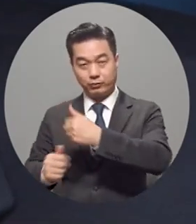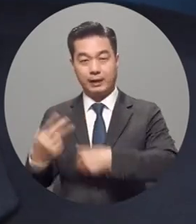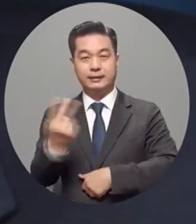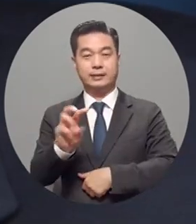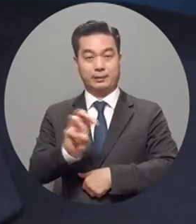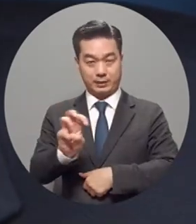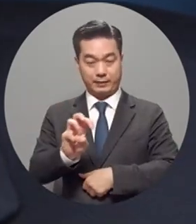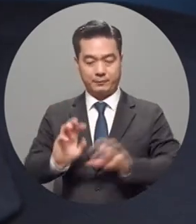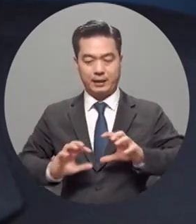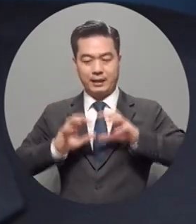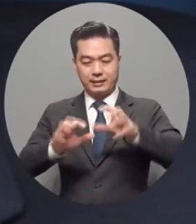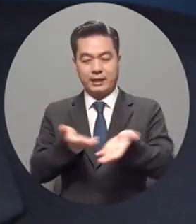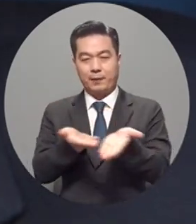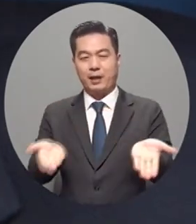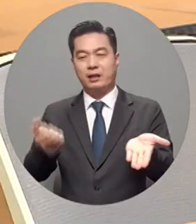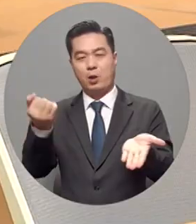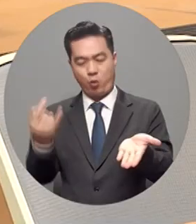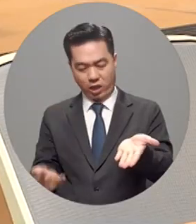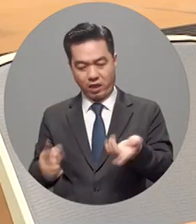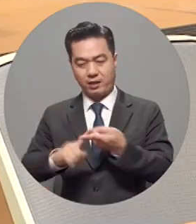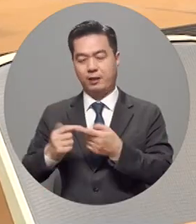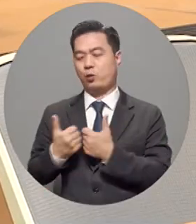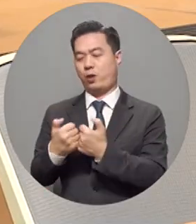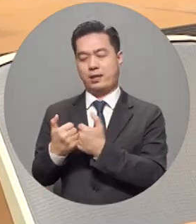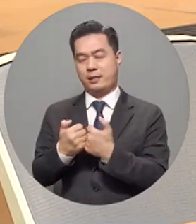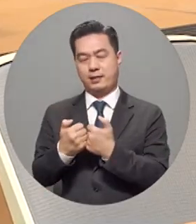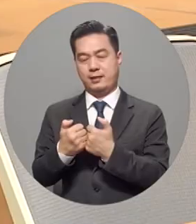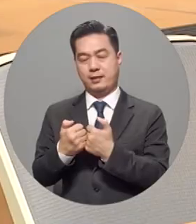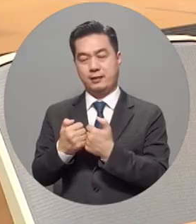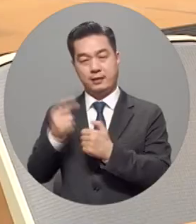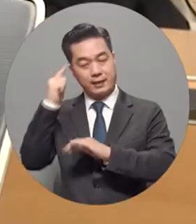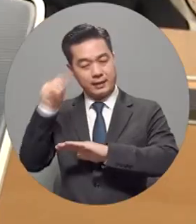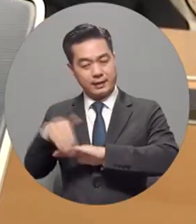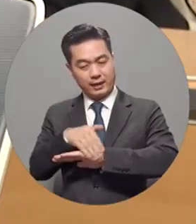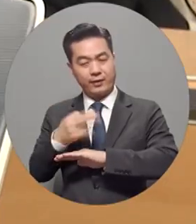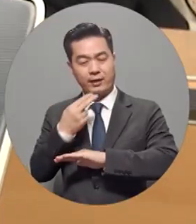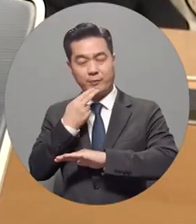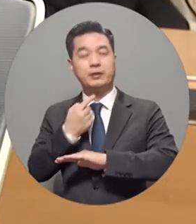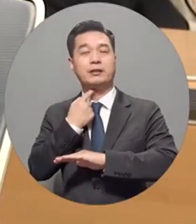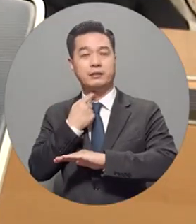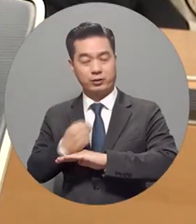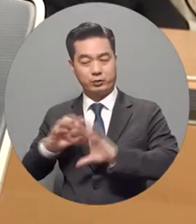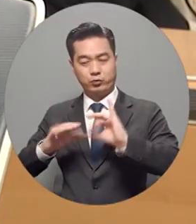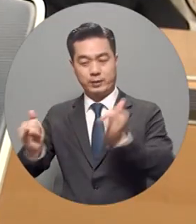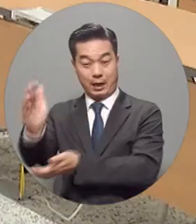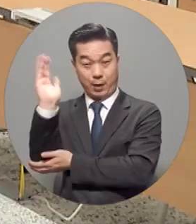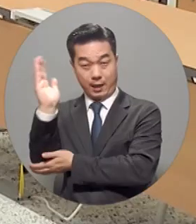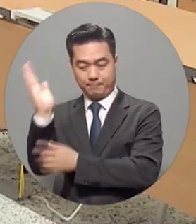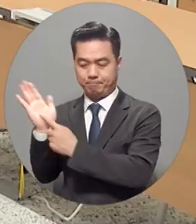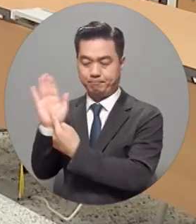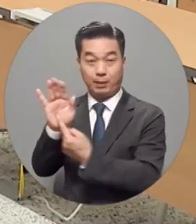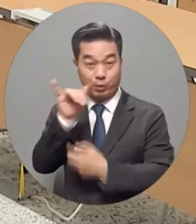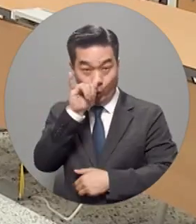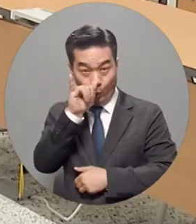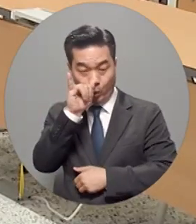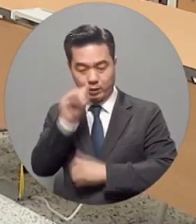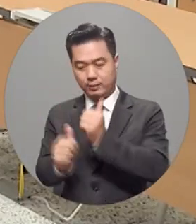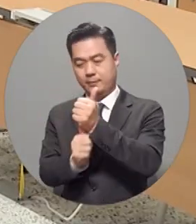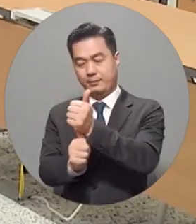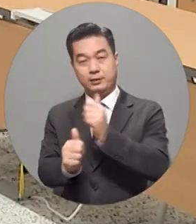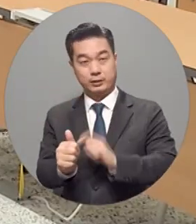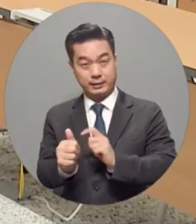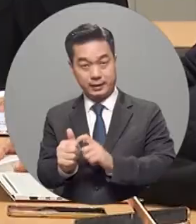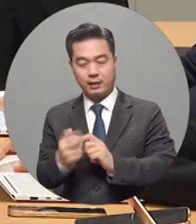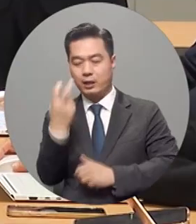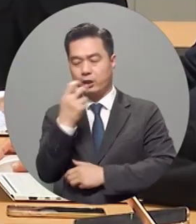세계박람회 유치 실패에 대해 회의한 뒤 예정에 없던 대국민 담화를 발표했습니다. 비서실장과